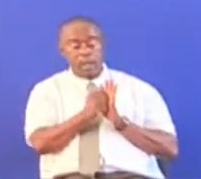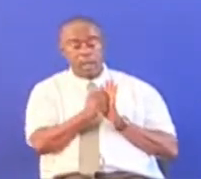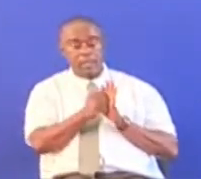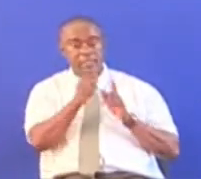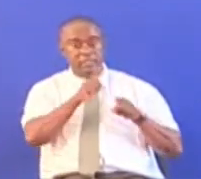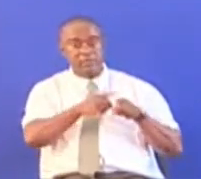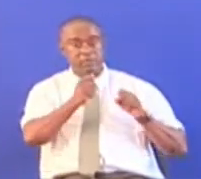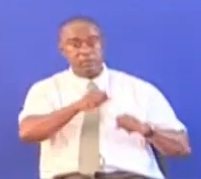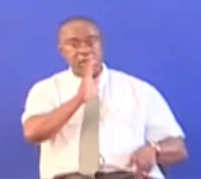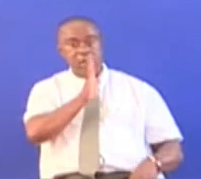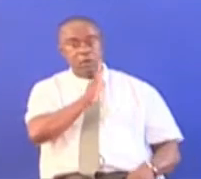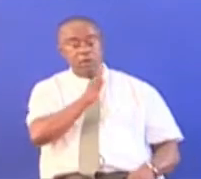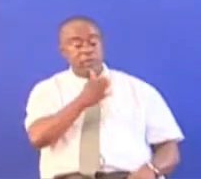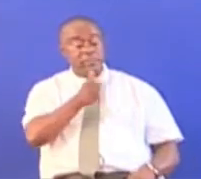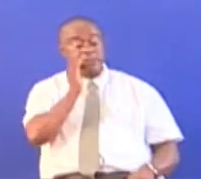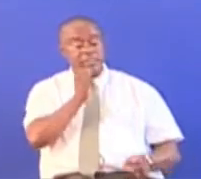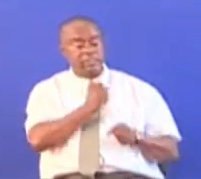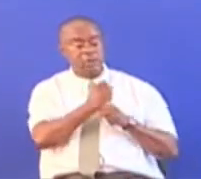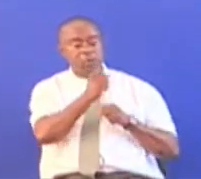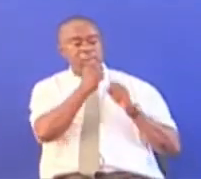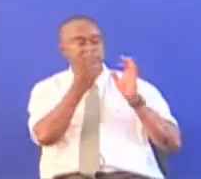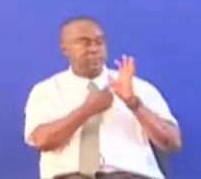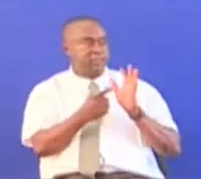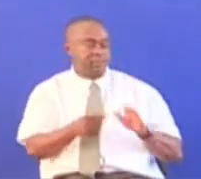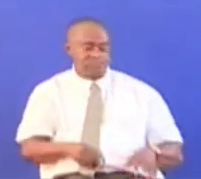utawala wake wa serikali ya awamu ya sita.